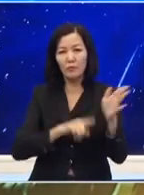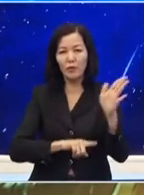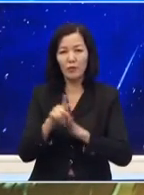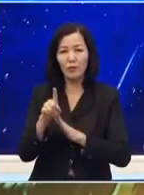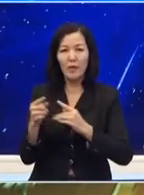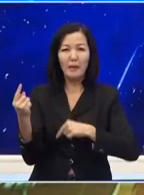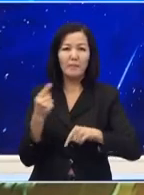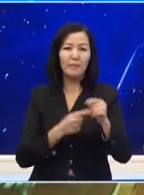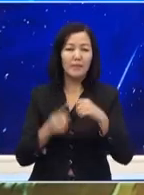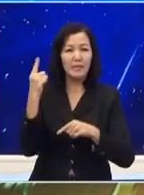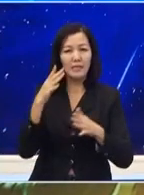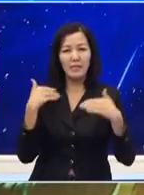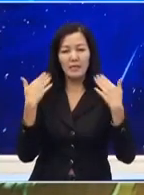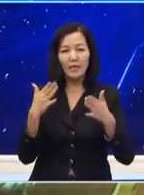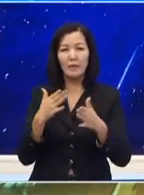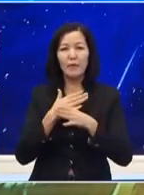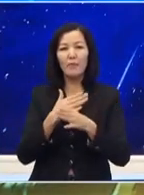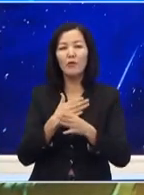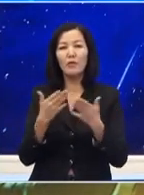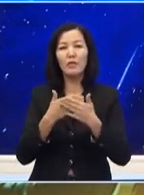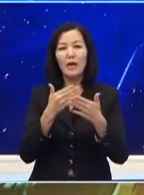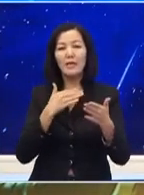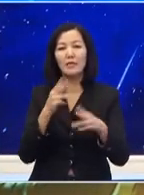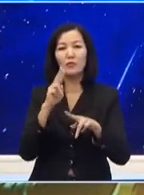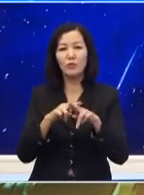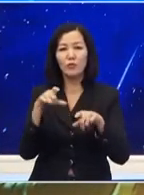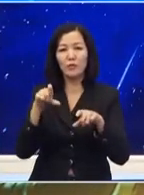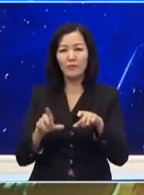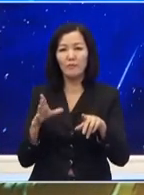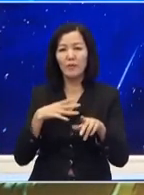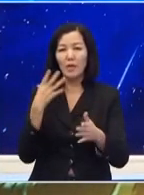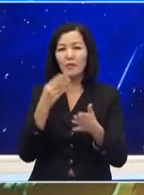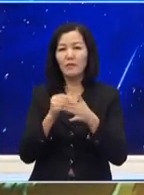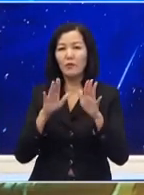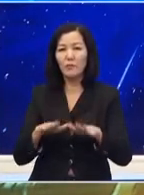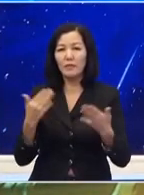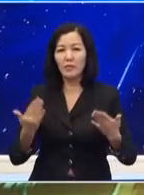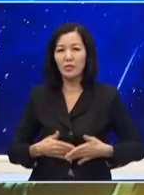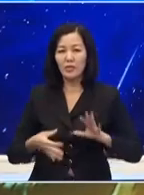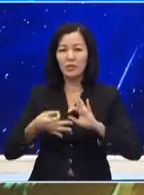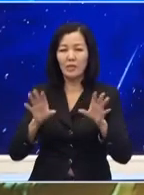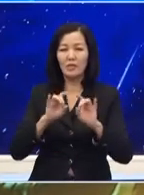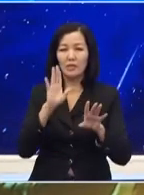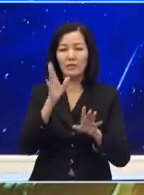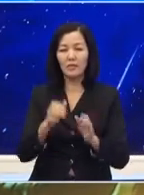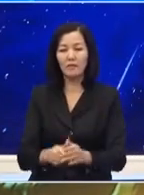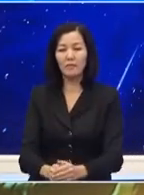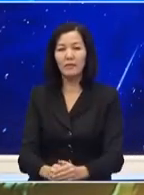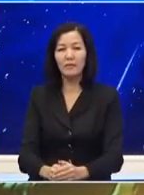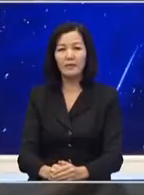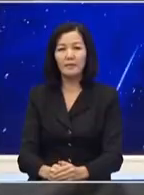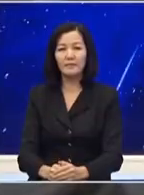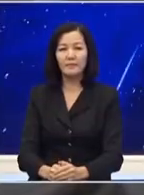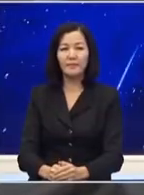году. Какие бизнес-идеи помогают ранее судимым лицам находить свое место в жизни, узнаем из материалов сюжета.